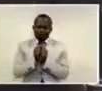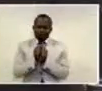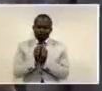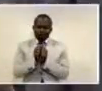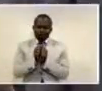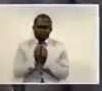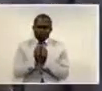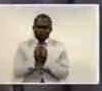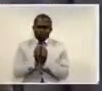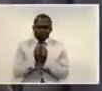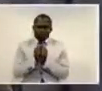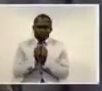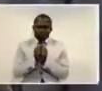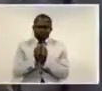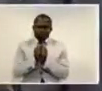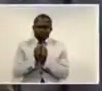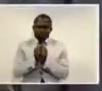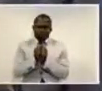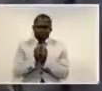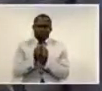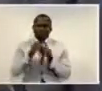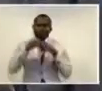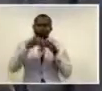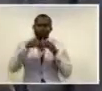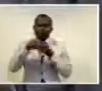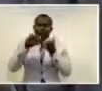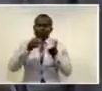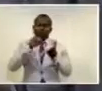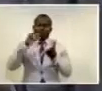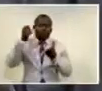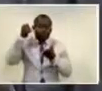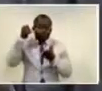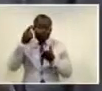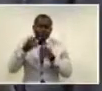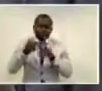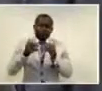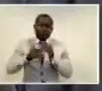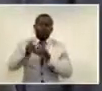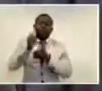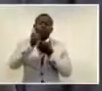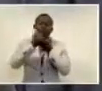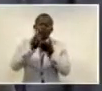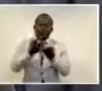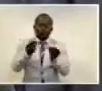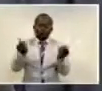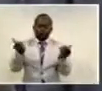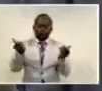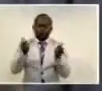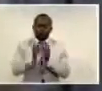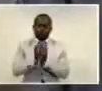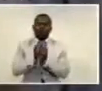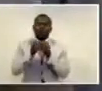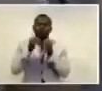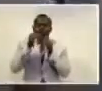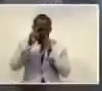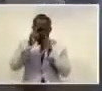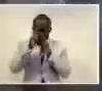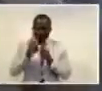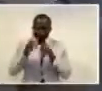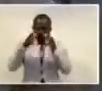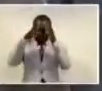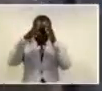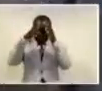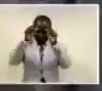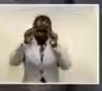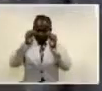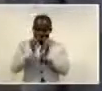perezida ntabwo guverineri hano ntabwo akizi ubwo yacyumvise araza kugufasha kugikemura perezida murakoze muzabikurikirane mu